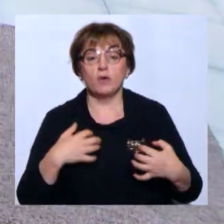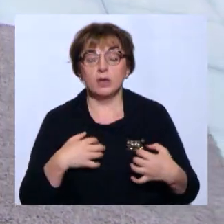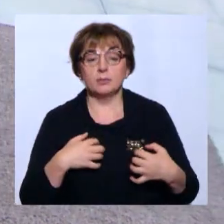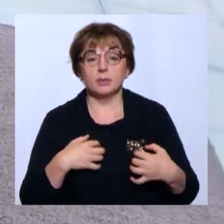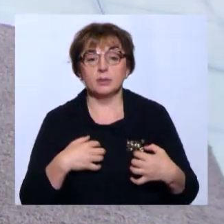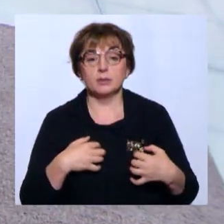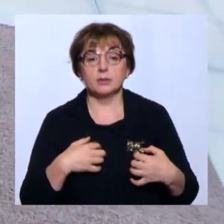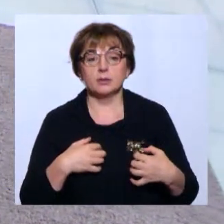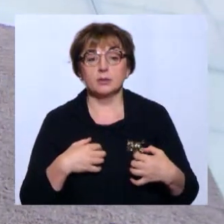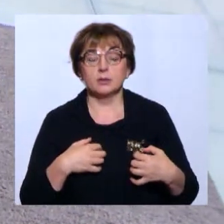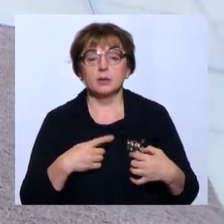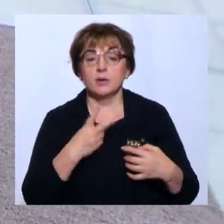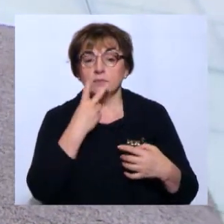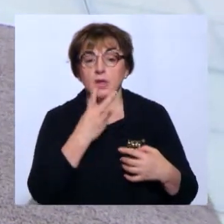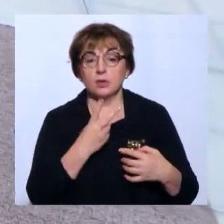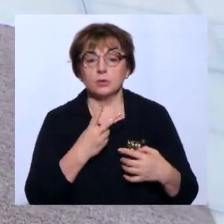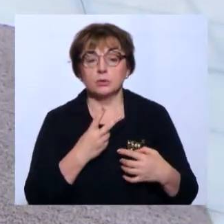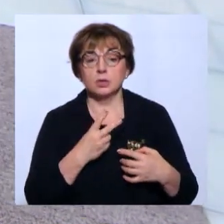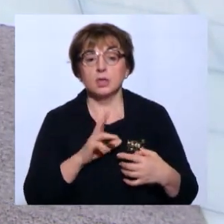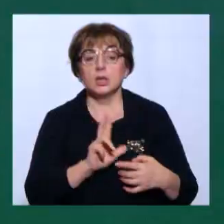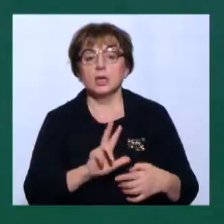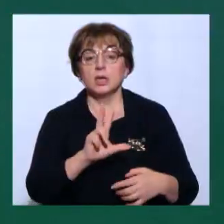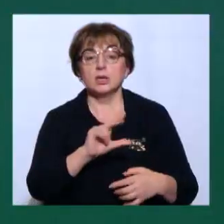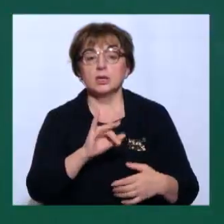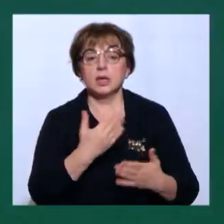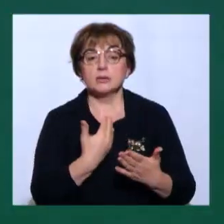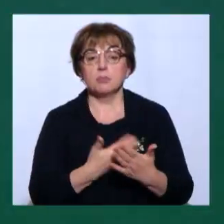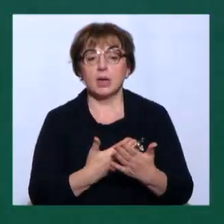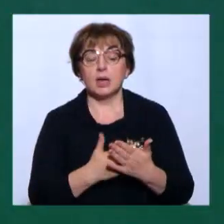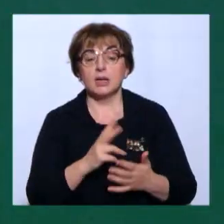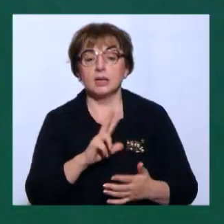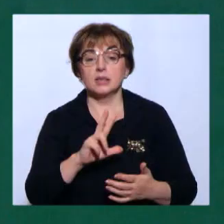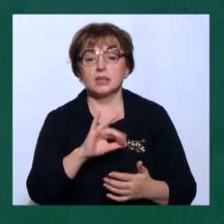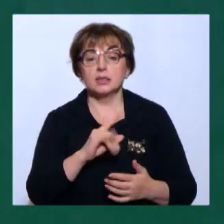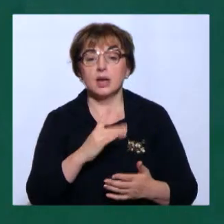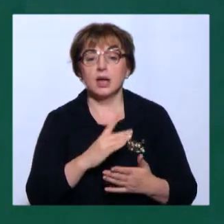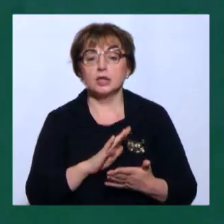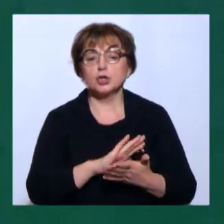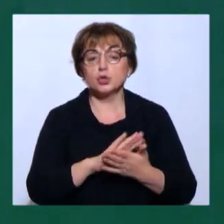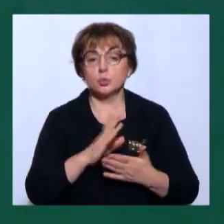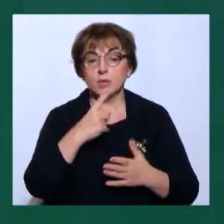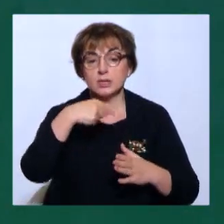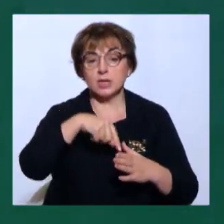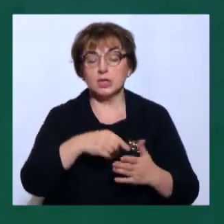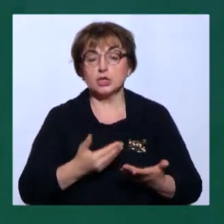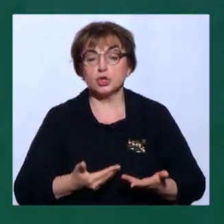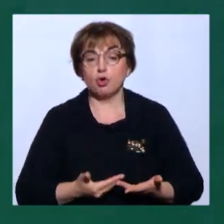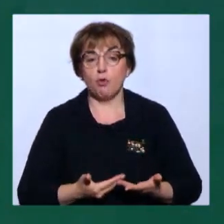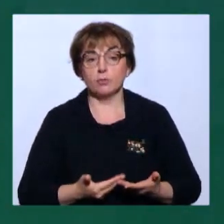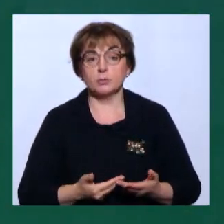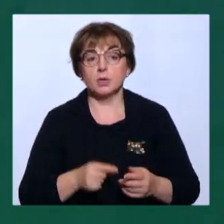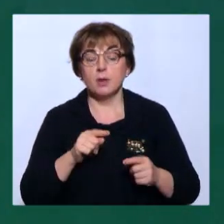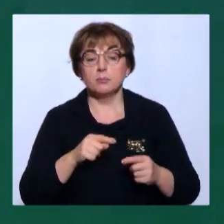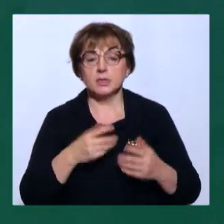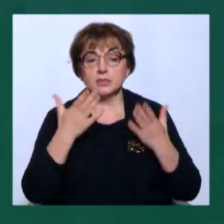ცხოველები განვიხილოთ ჰიდრას მაგალითზე. ჰიდრა მტკნარი წყლის ბინადარი ცხოველია.